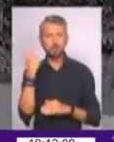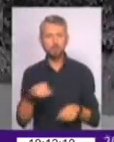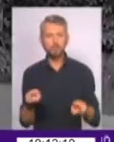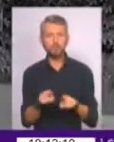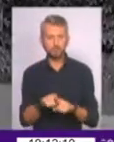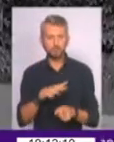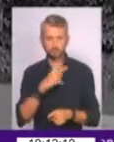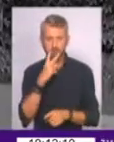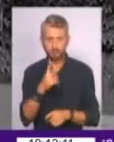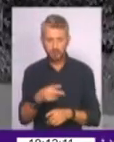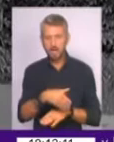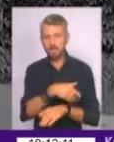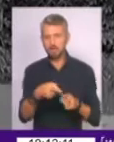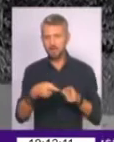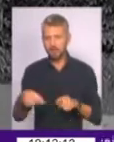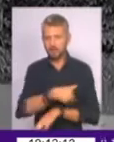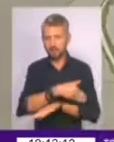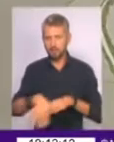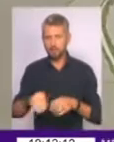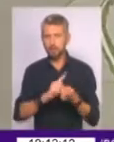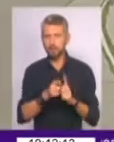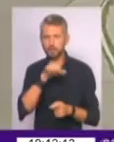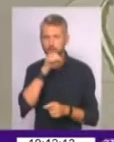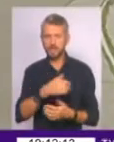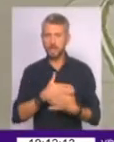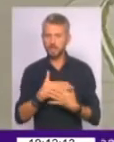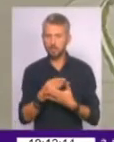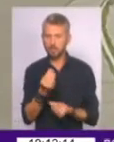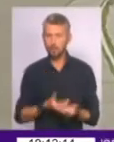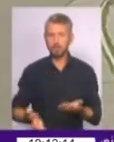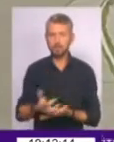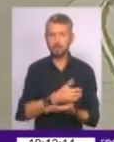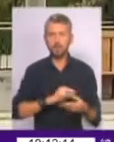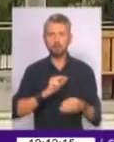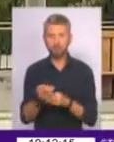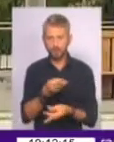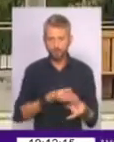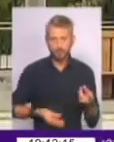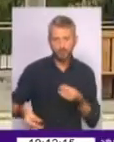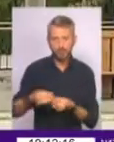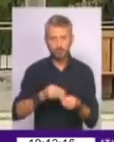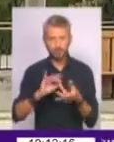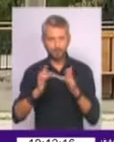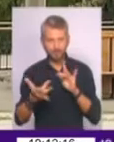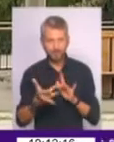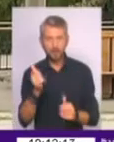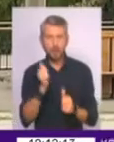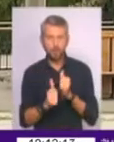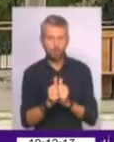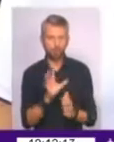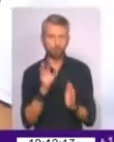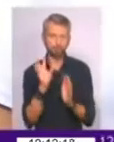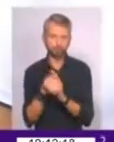вигляд мала ділянка набережної. Усе змінилося завдяки активістам. Кошти зібрали через краудфандингову платформу, де кожен небайдужий зробив свій